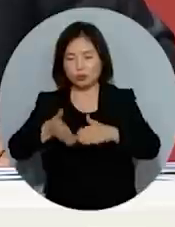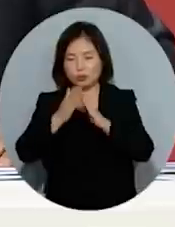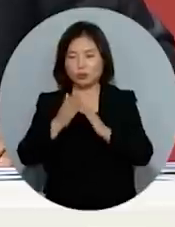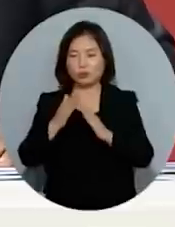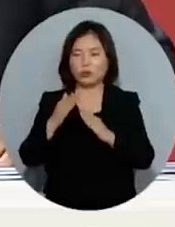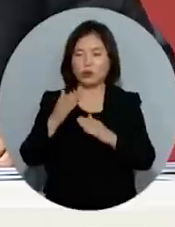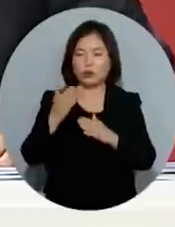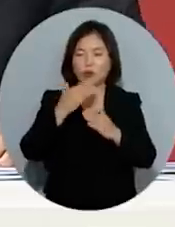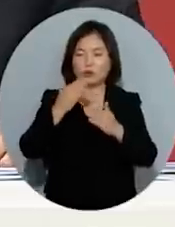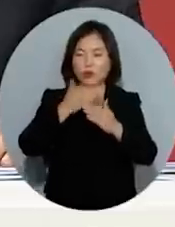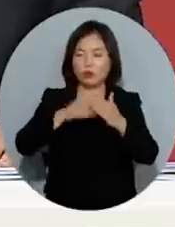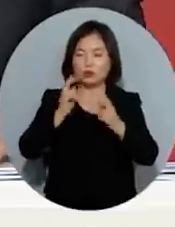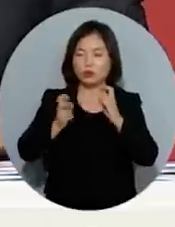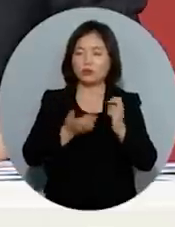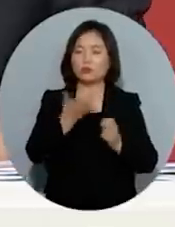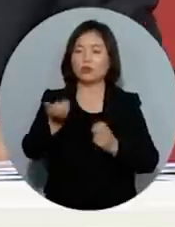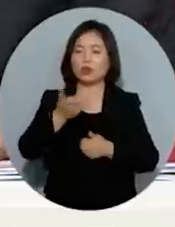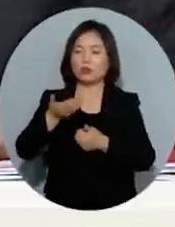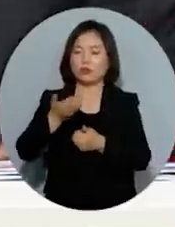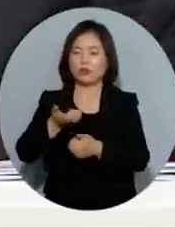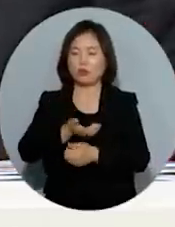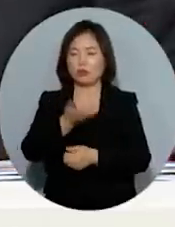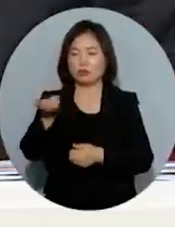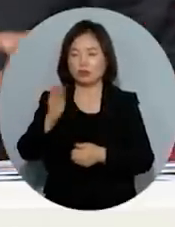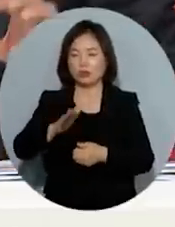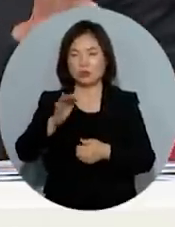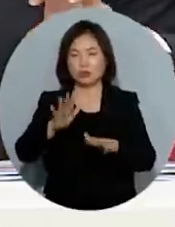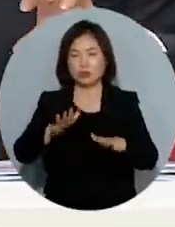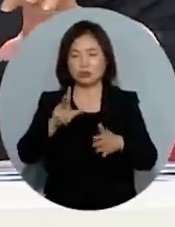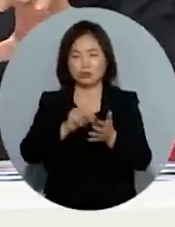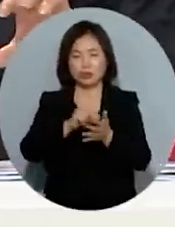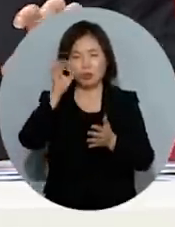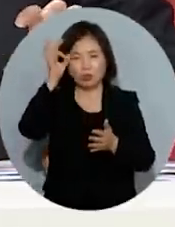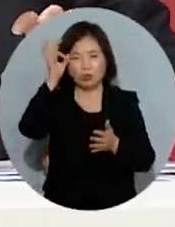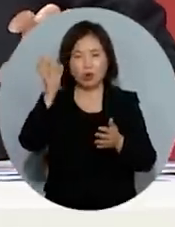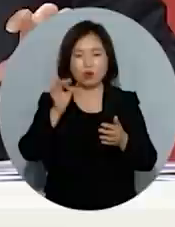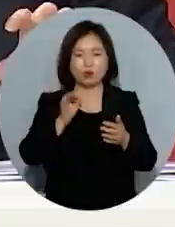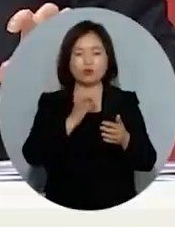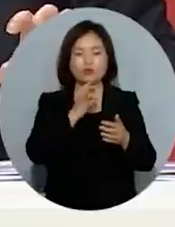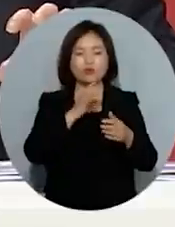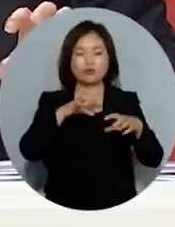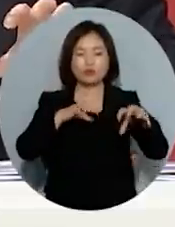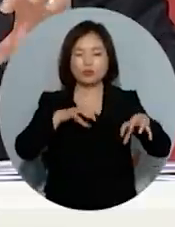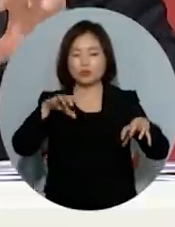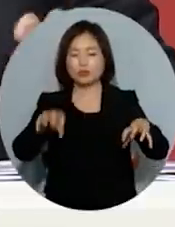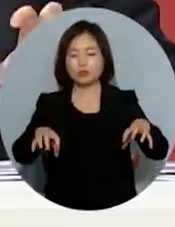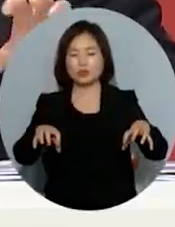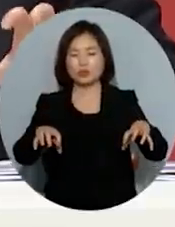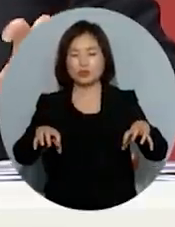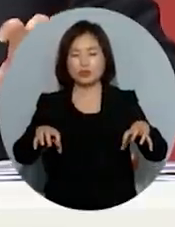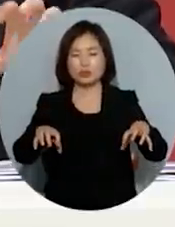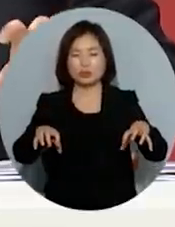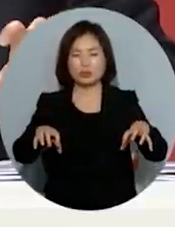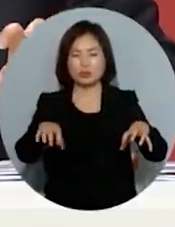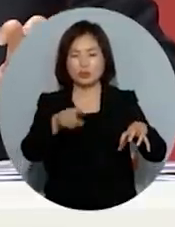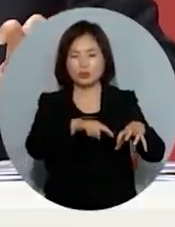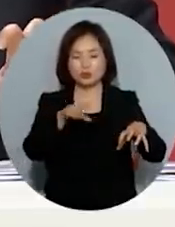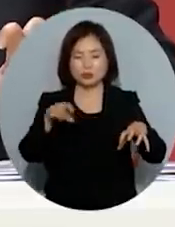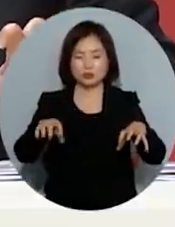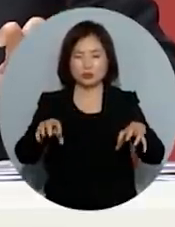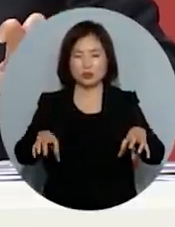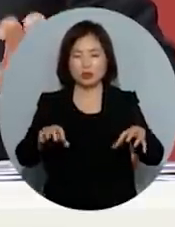않습니까? 지금 대구 경북의 가장 큰 문제는 포항과 구미를 두 축으로 하는 이 여기